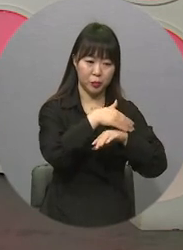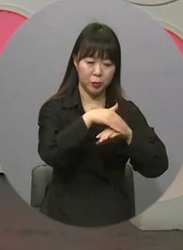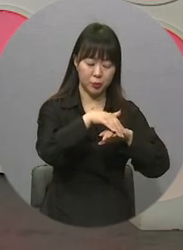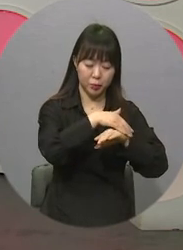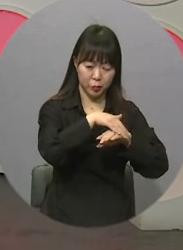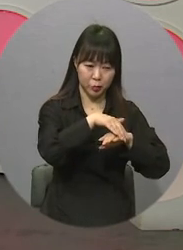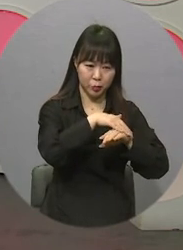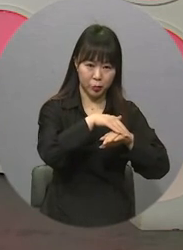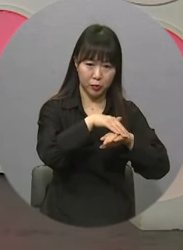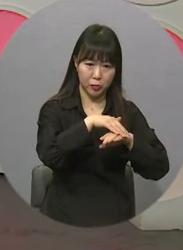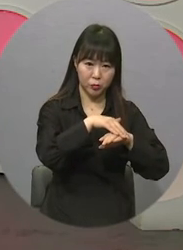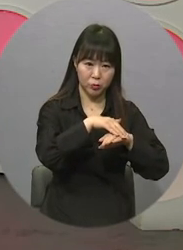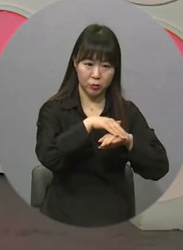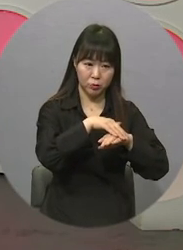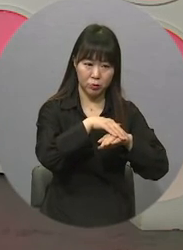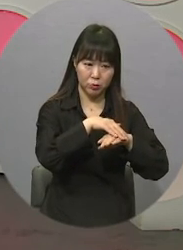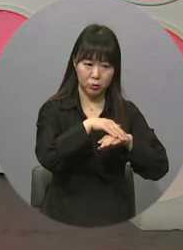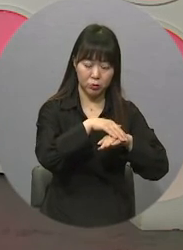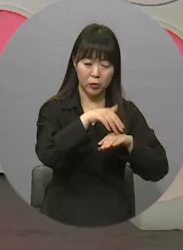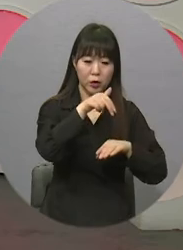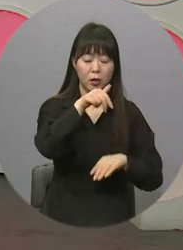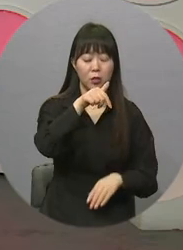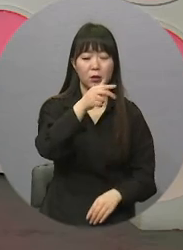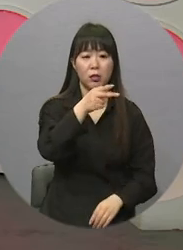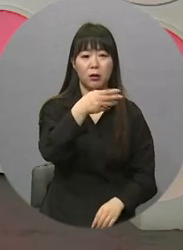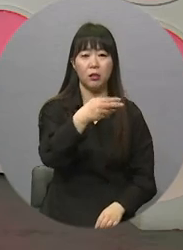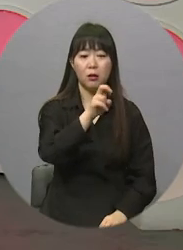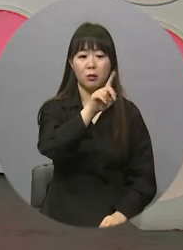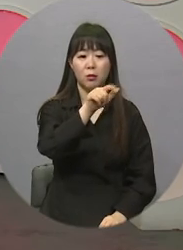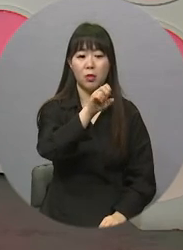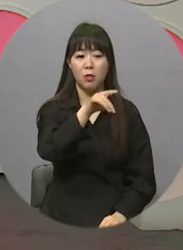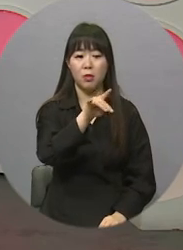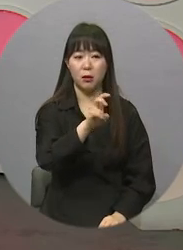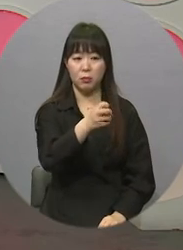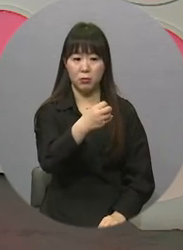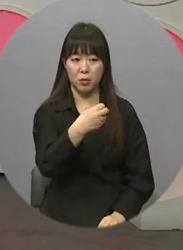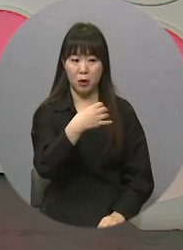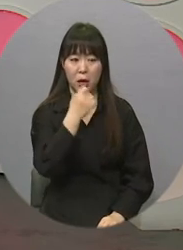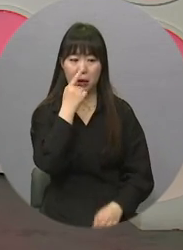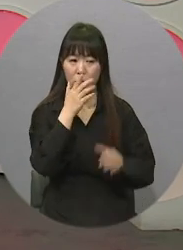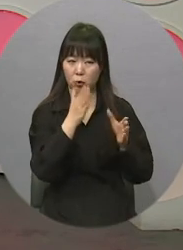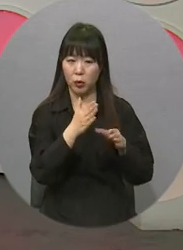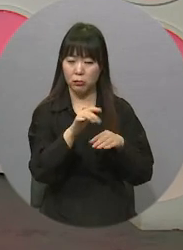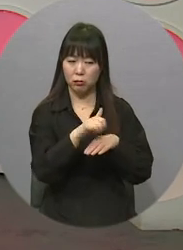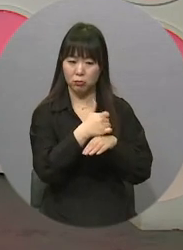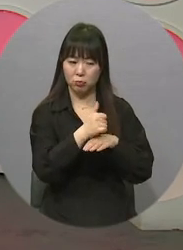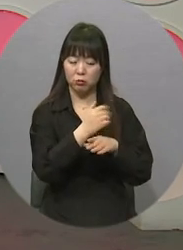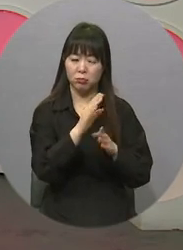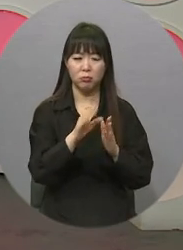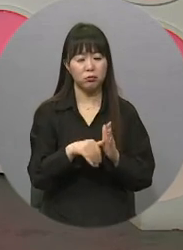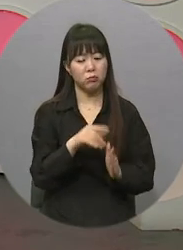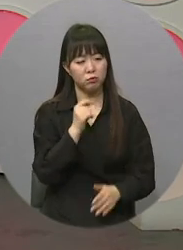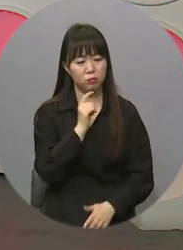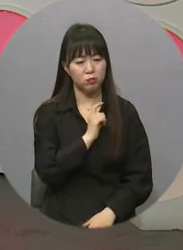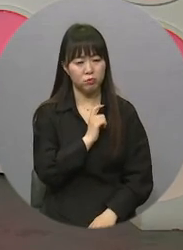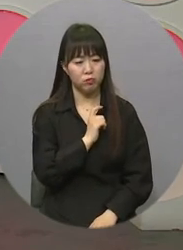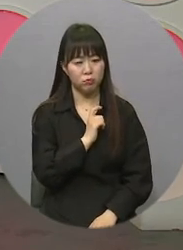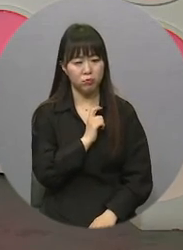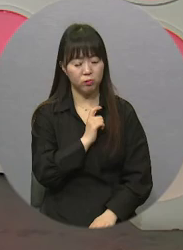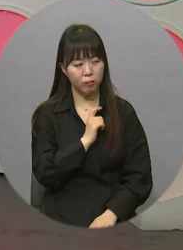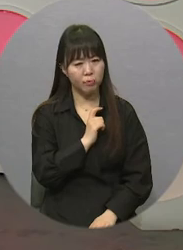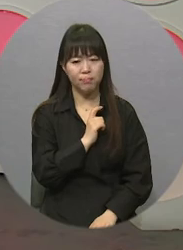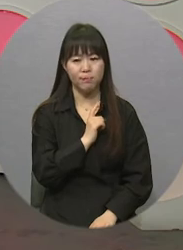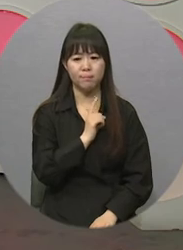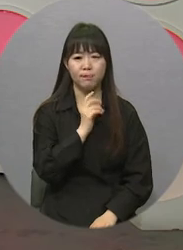갔는데 안과를 계속 결막염이라고 뭐 이렇게만 이야기하는 거예요. 거의 한 달을 다녔는데 이상하다. 어느 한